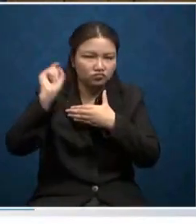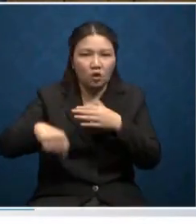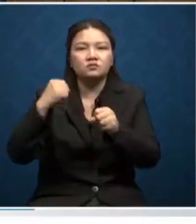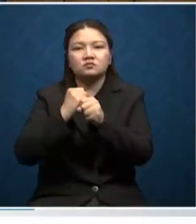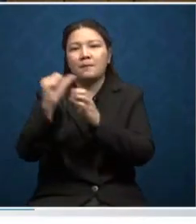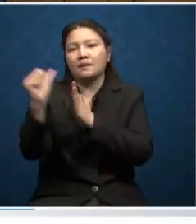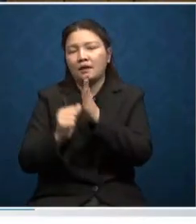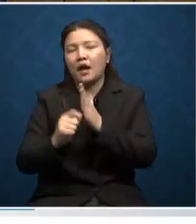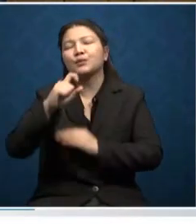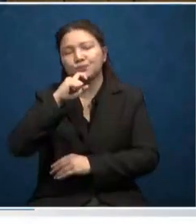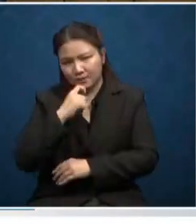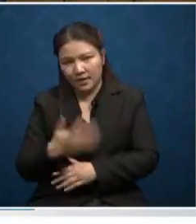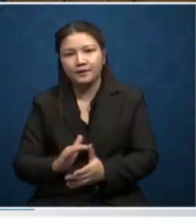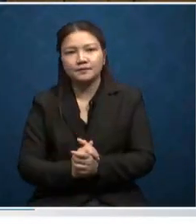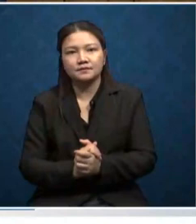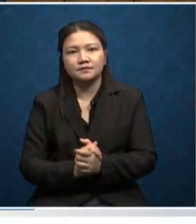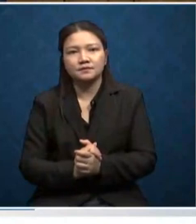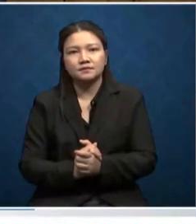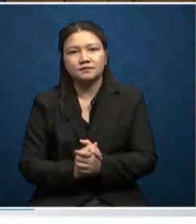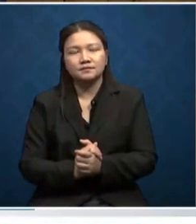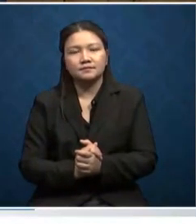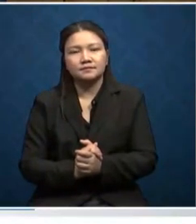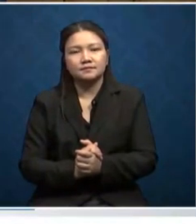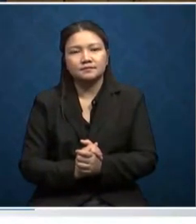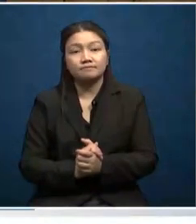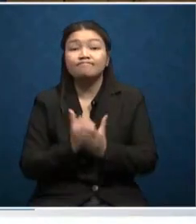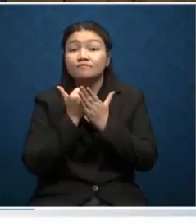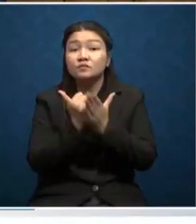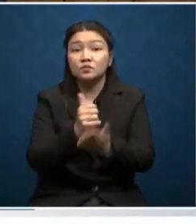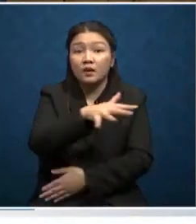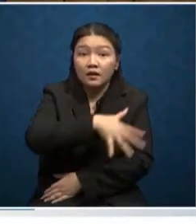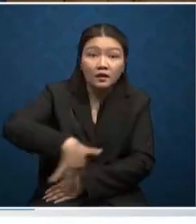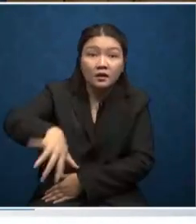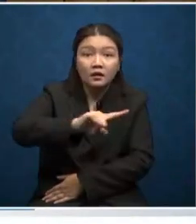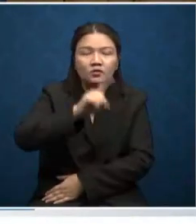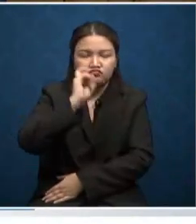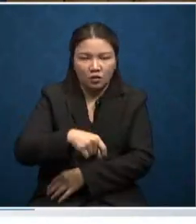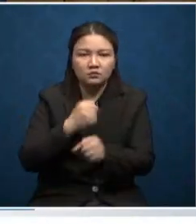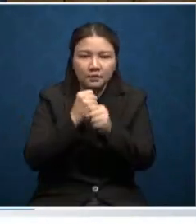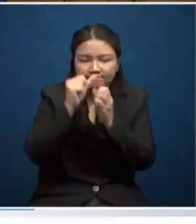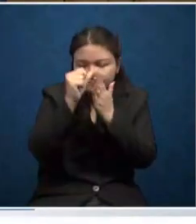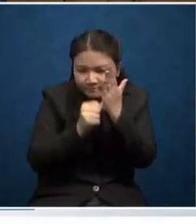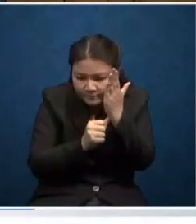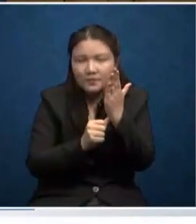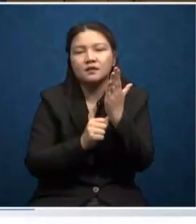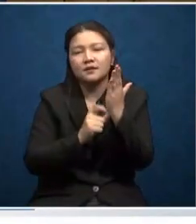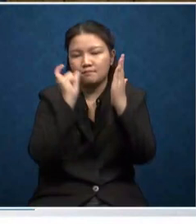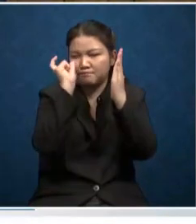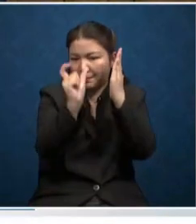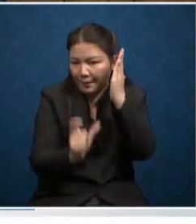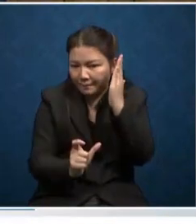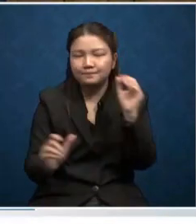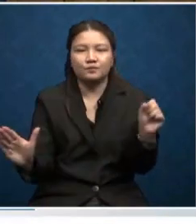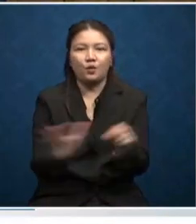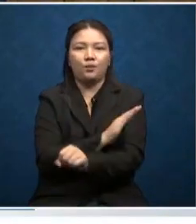ต่อไปให้มีความรอบคอบให้มีความรัด